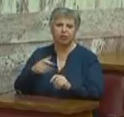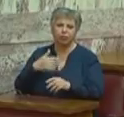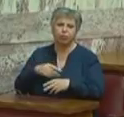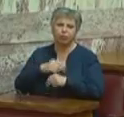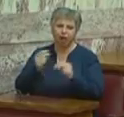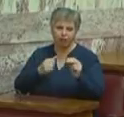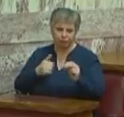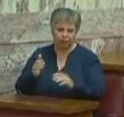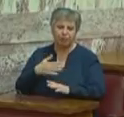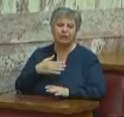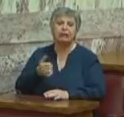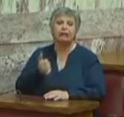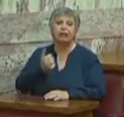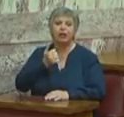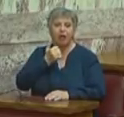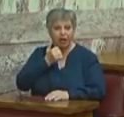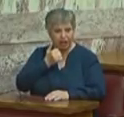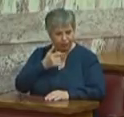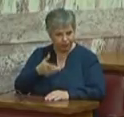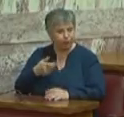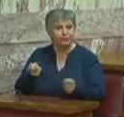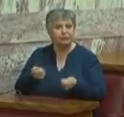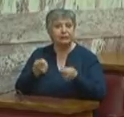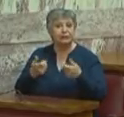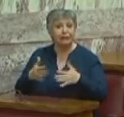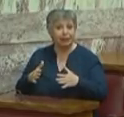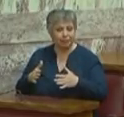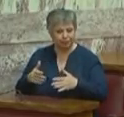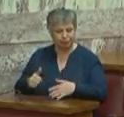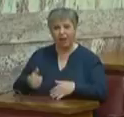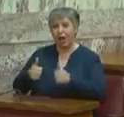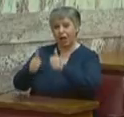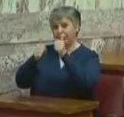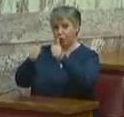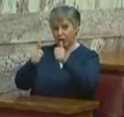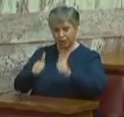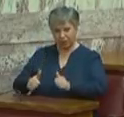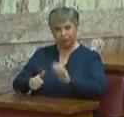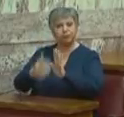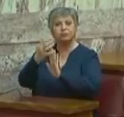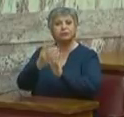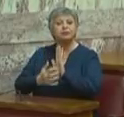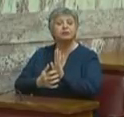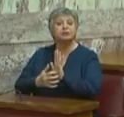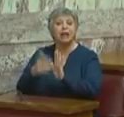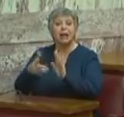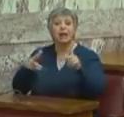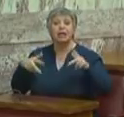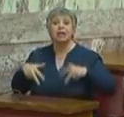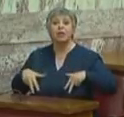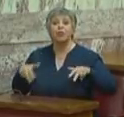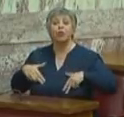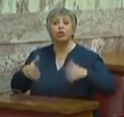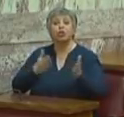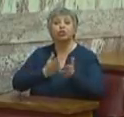περίοδο. Εξέδωσε ανακοίνωση στην οποία αναφέρει το Υπουργείο Δικαιοσύνης, και